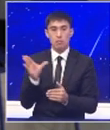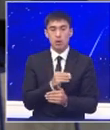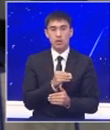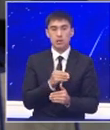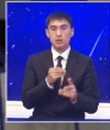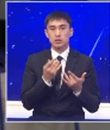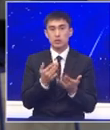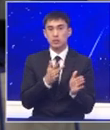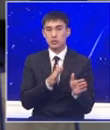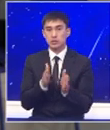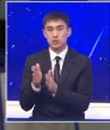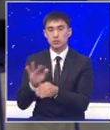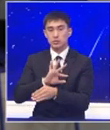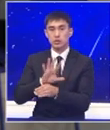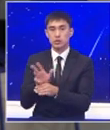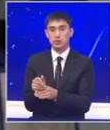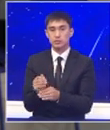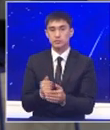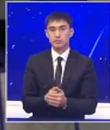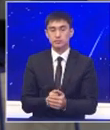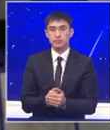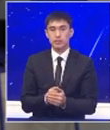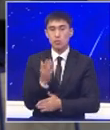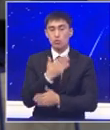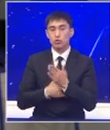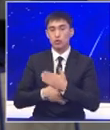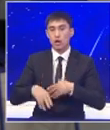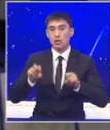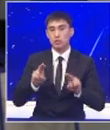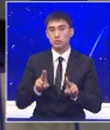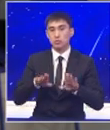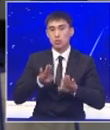барлық талаптарға сай жабдықталған. Мүгедектерге арналған